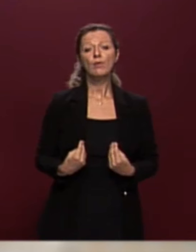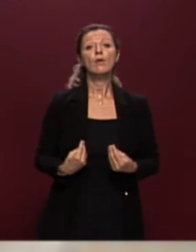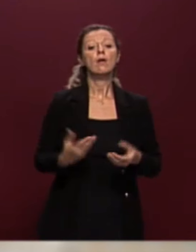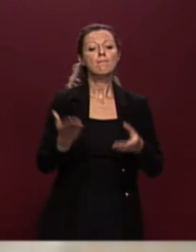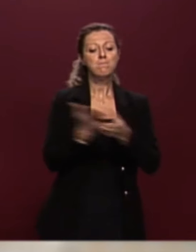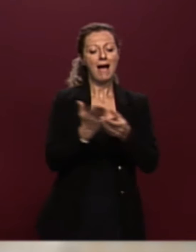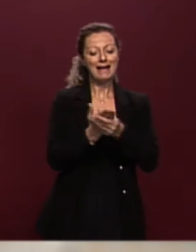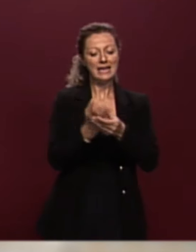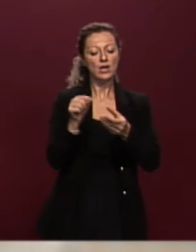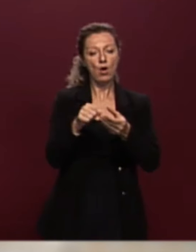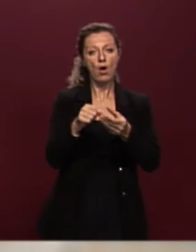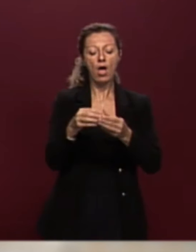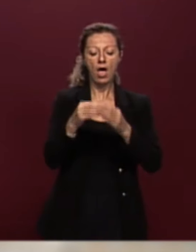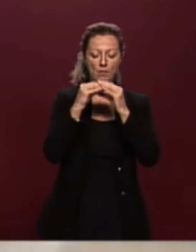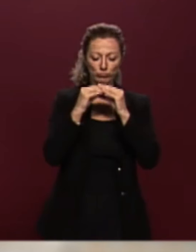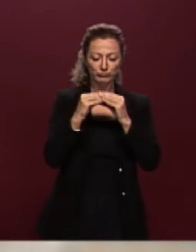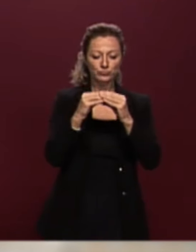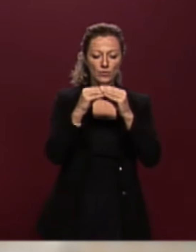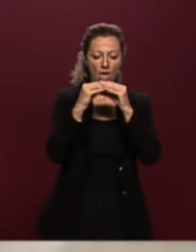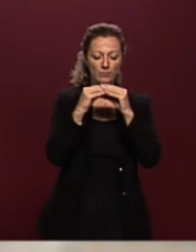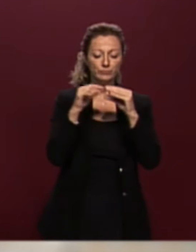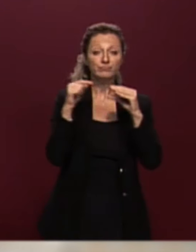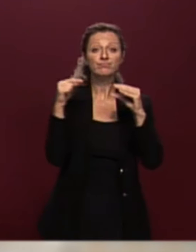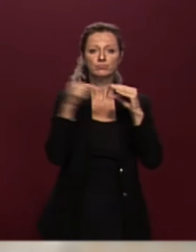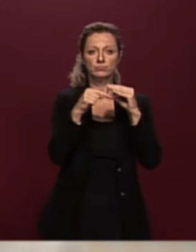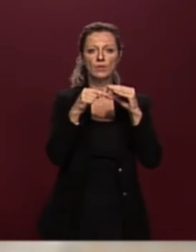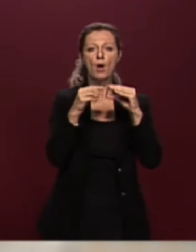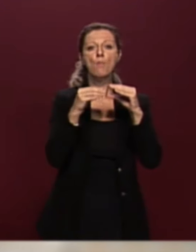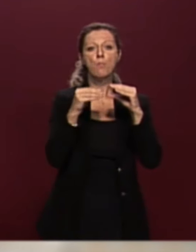mangiavano il panino con la polvere.